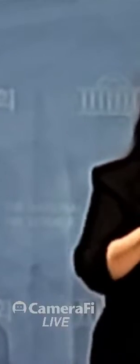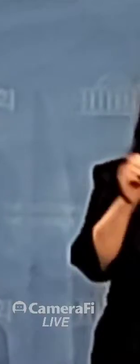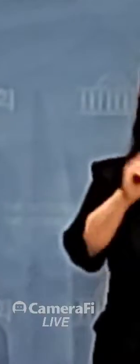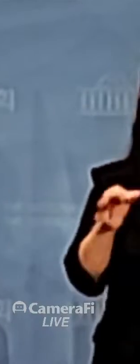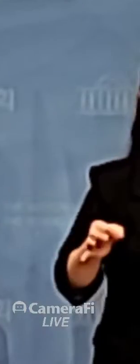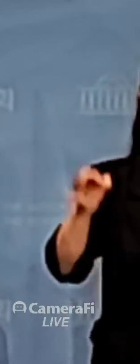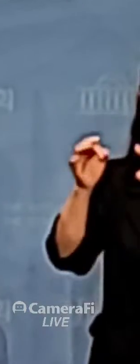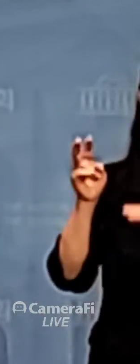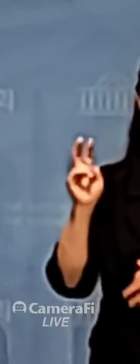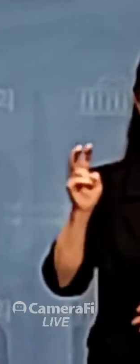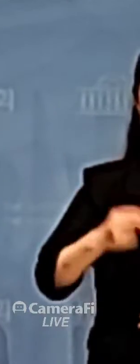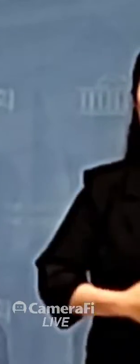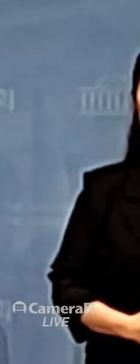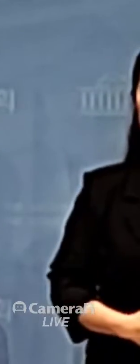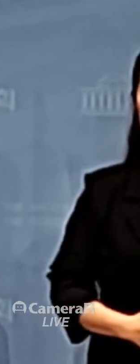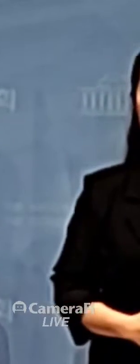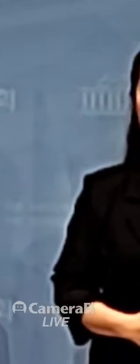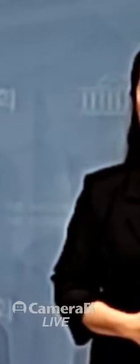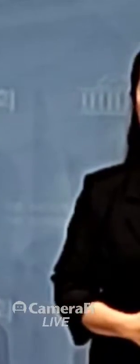있습니다